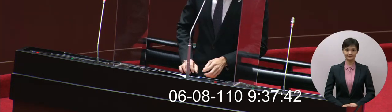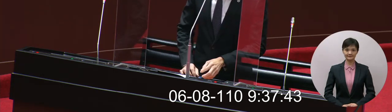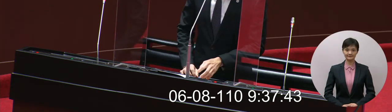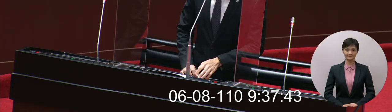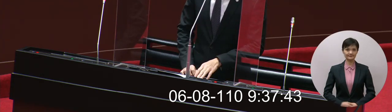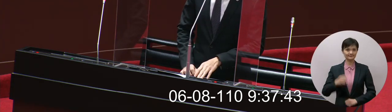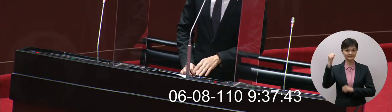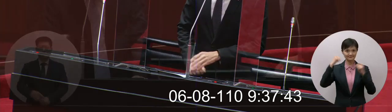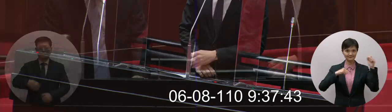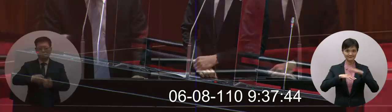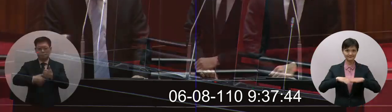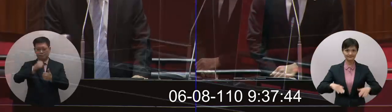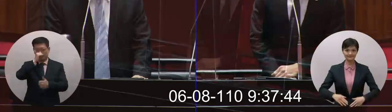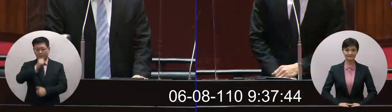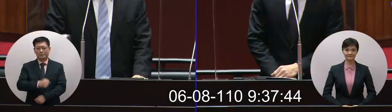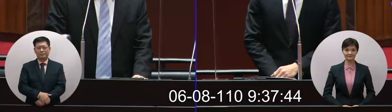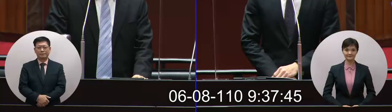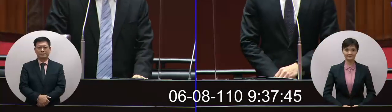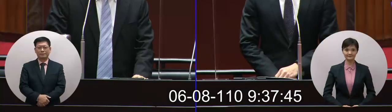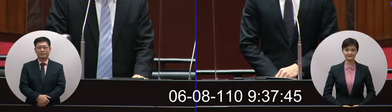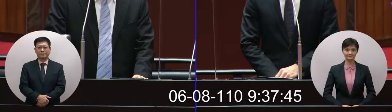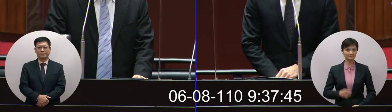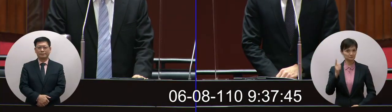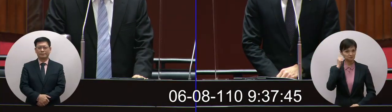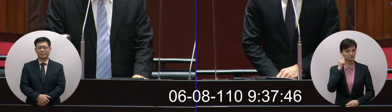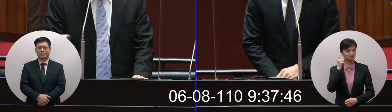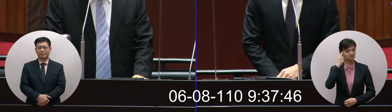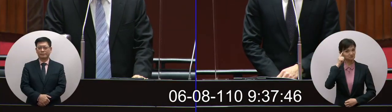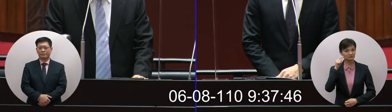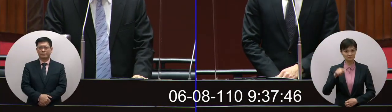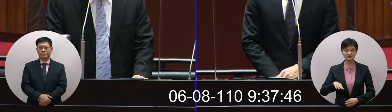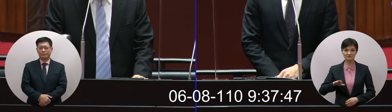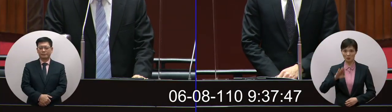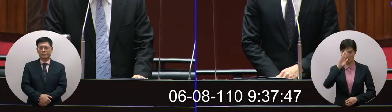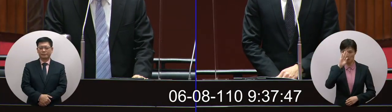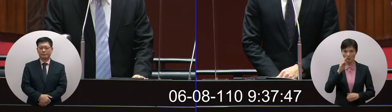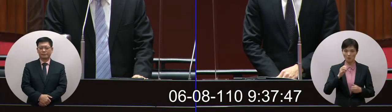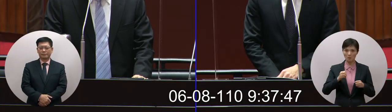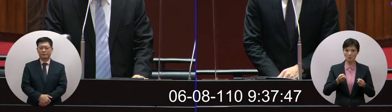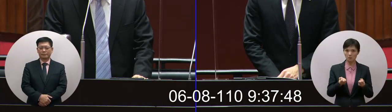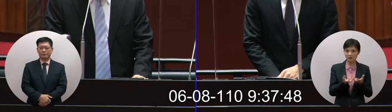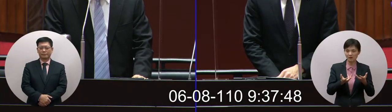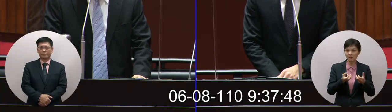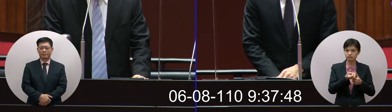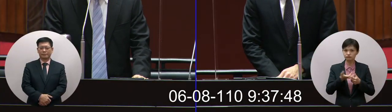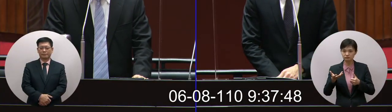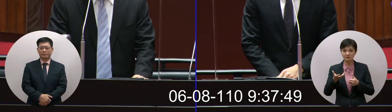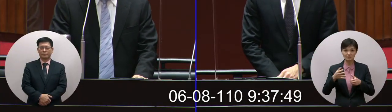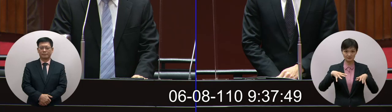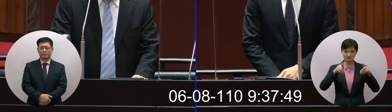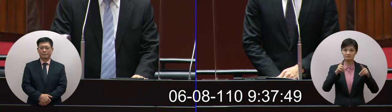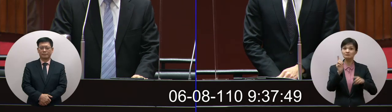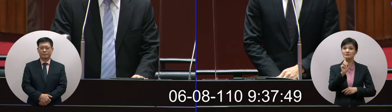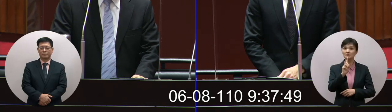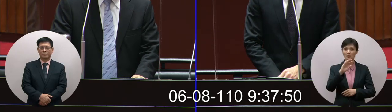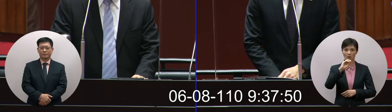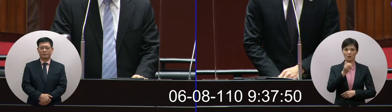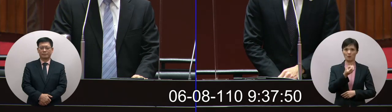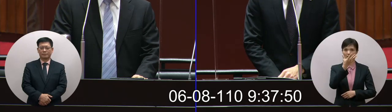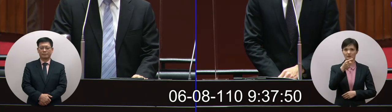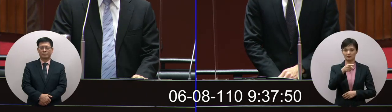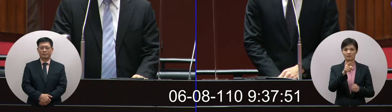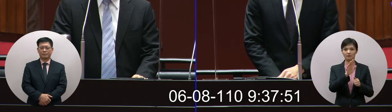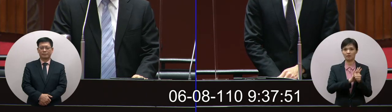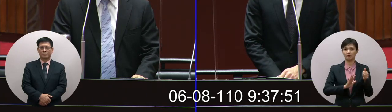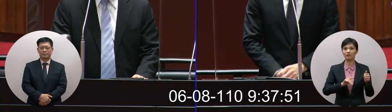你好，早哈。 委员你好。 我想这波疫情刚开始的时阵哦，咱房价受到足深的这个伤害